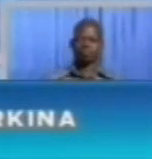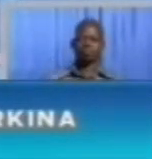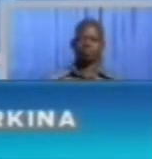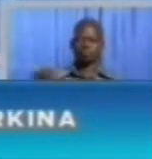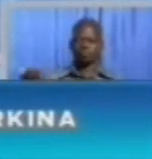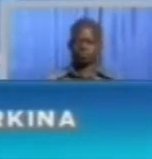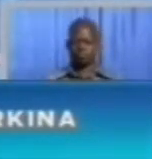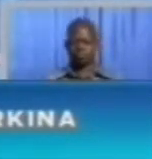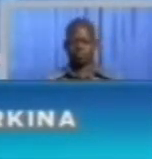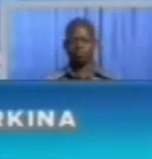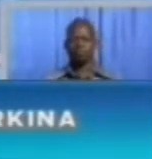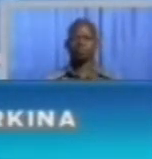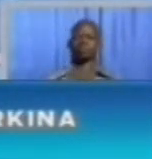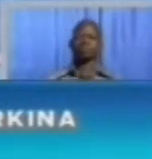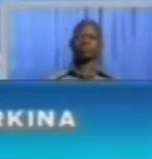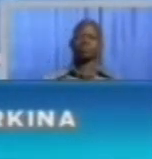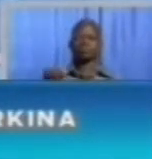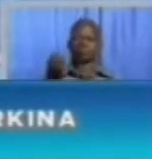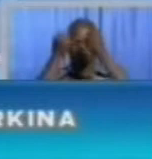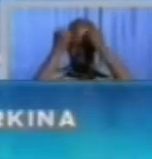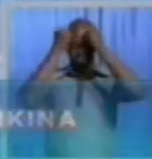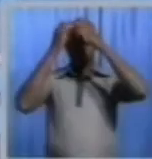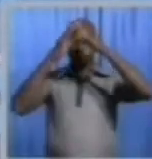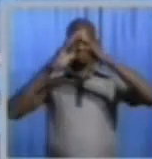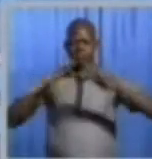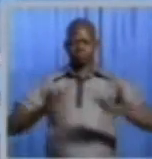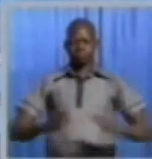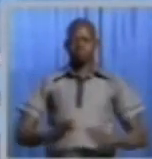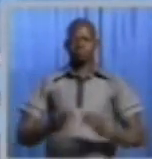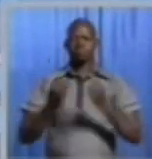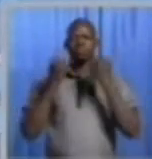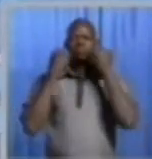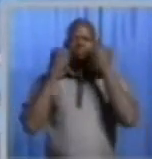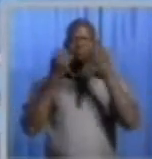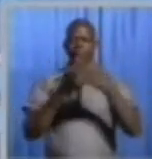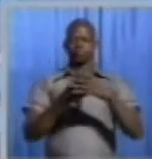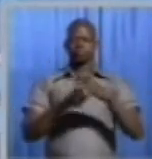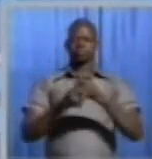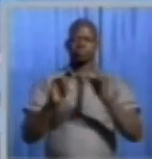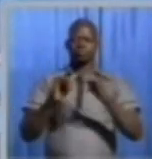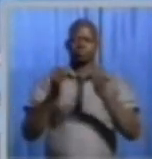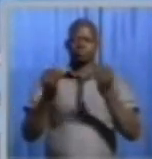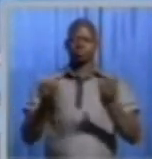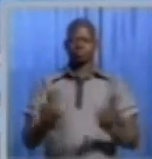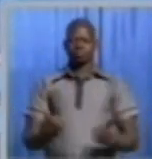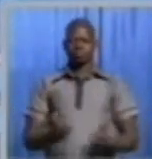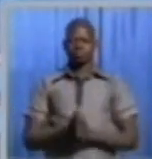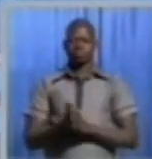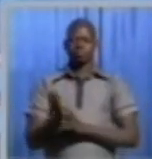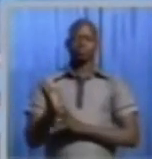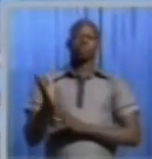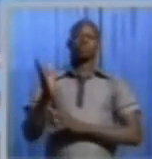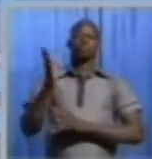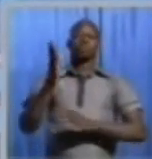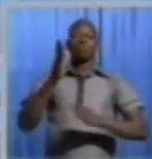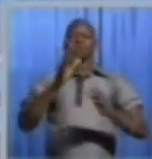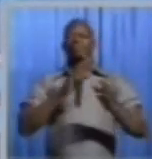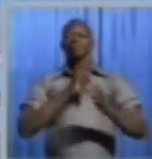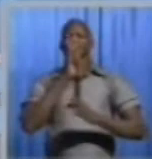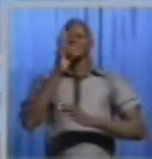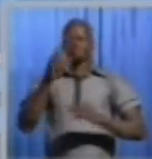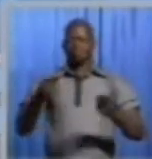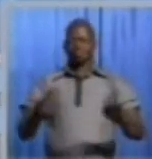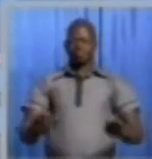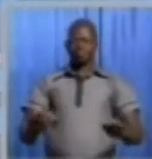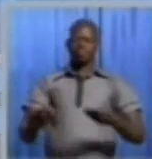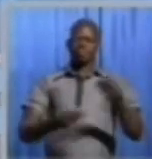accueille. C'était ce matin même au palais de Kossiam, Les Échos, dès le début de ce journal. Véritable plateforme d'échange pour